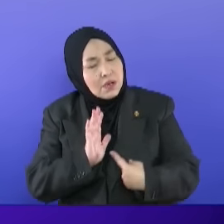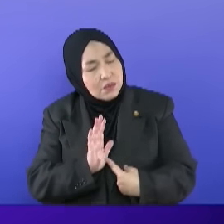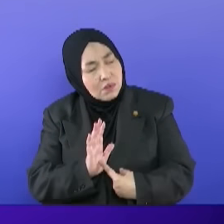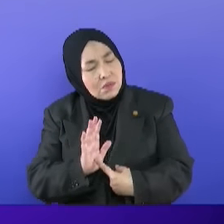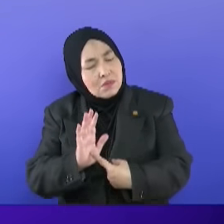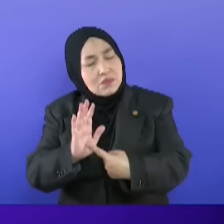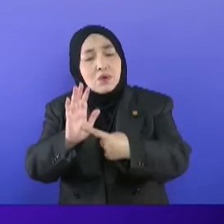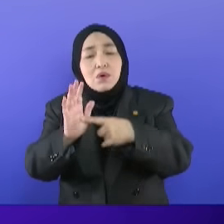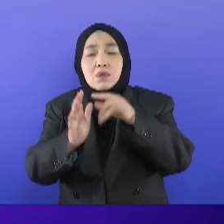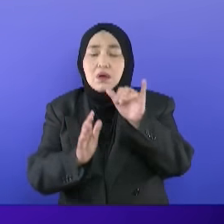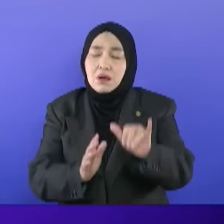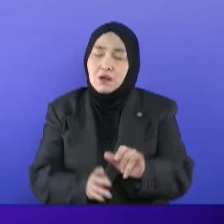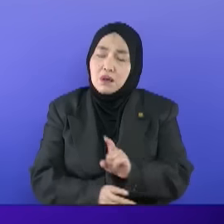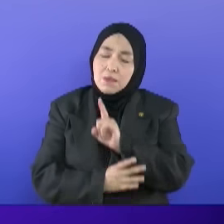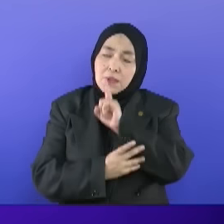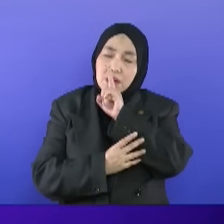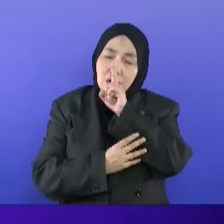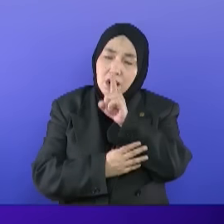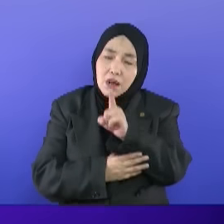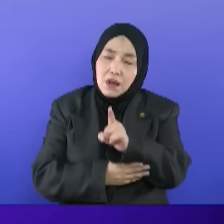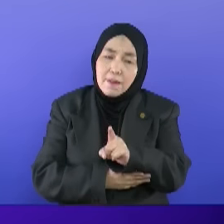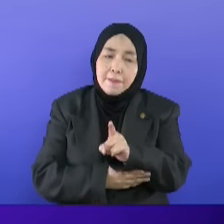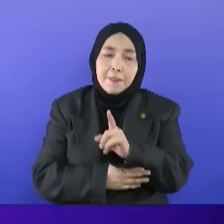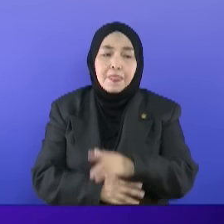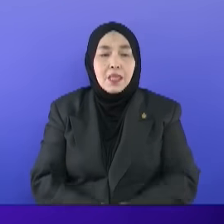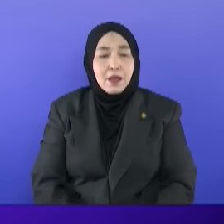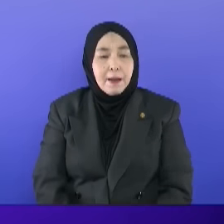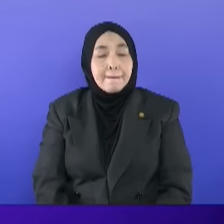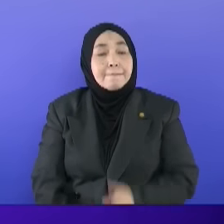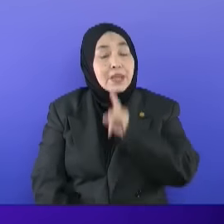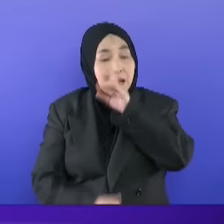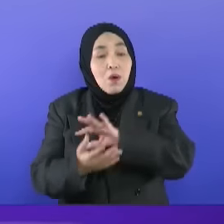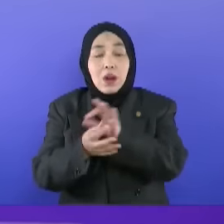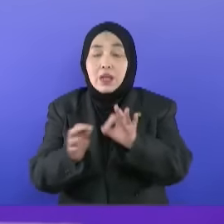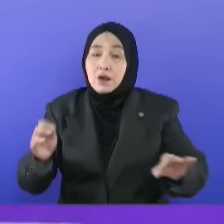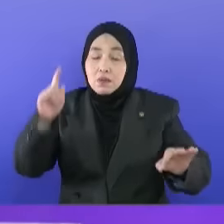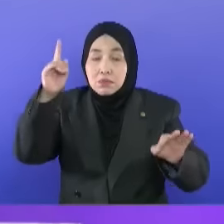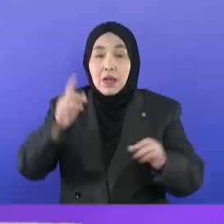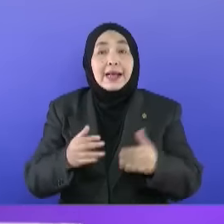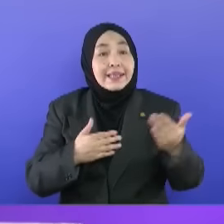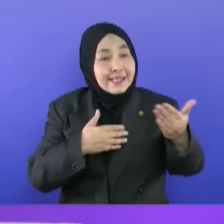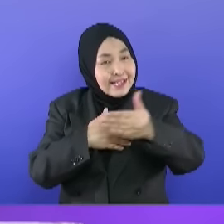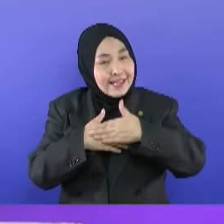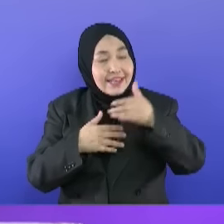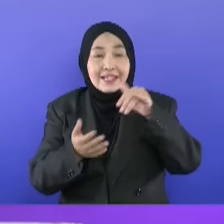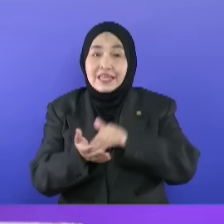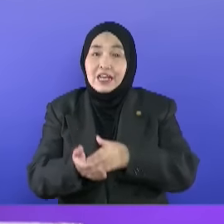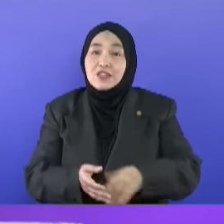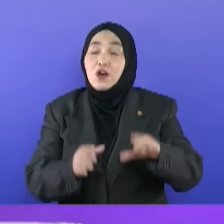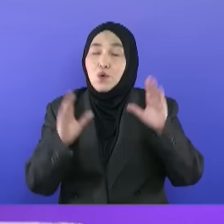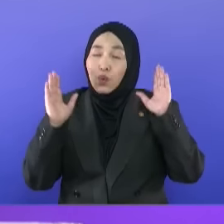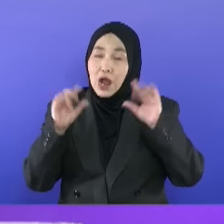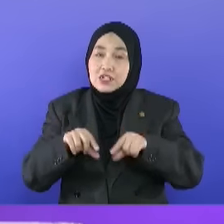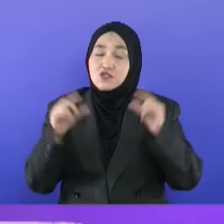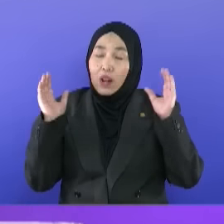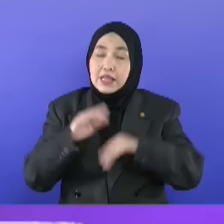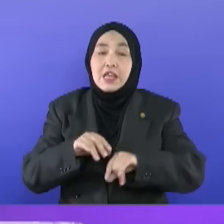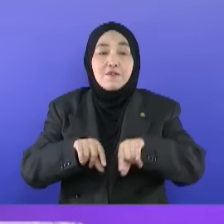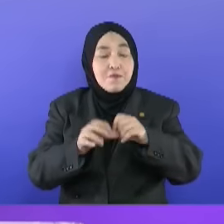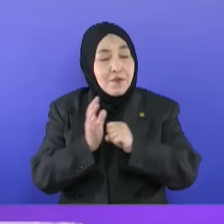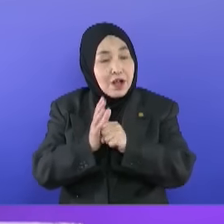huwal hud Sadaqallah. Kembali kita dalam My Quran time Quran solat infak pada hari ini untuk